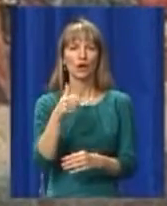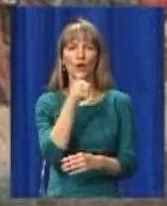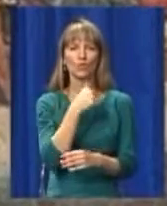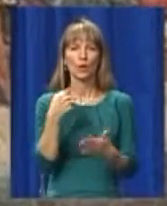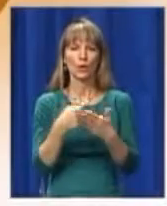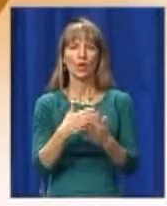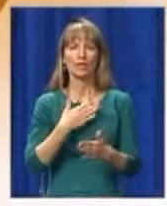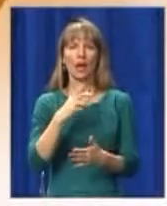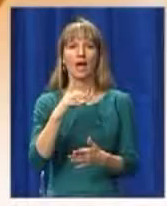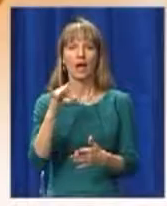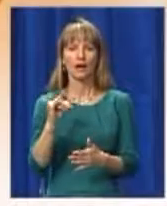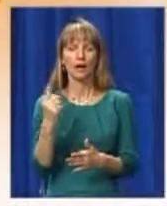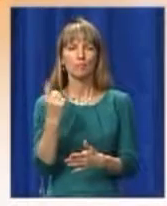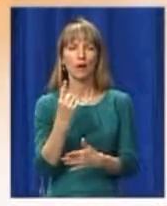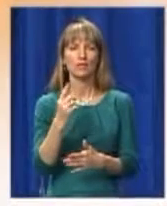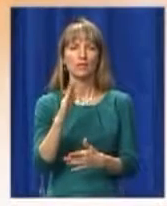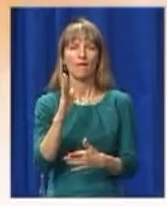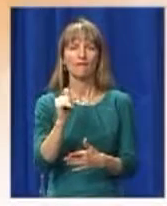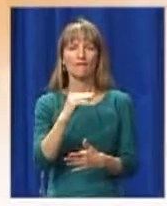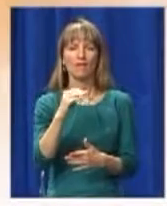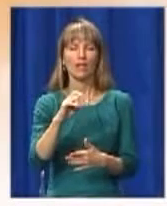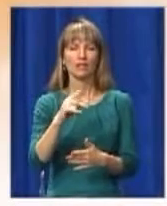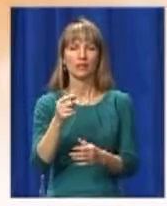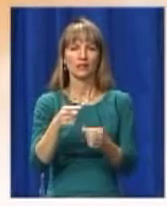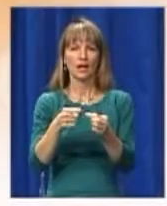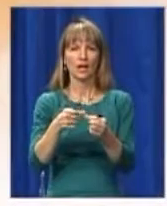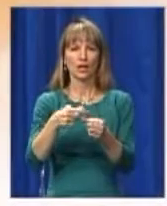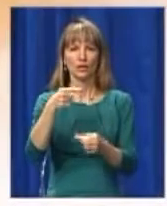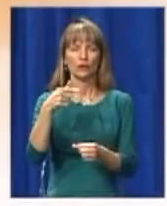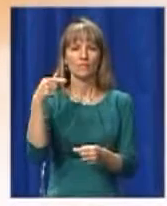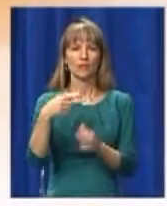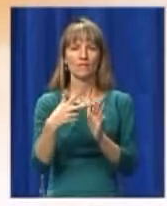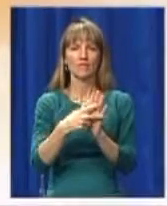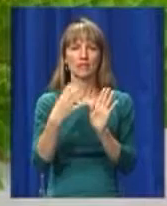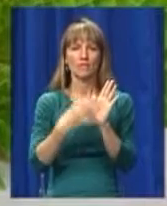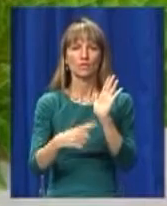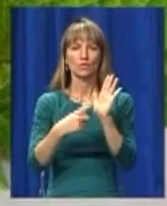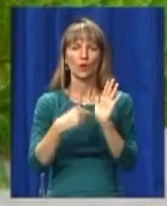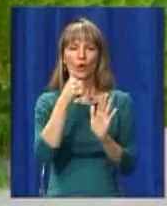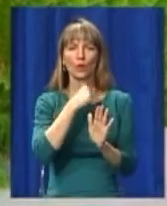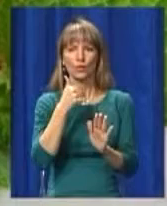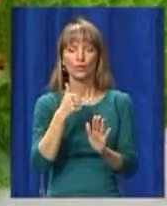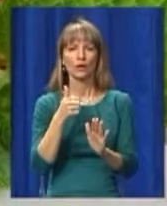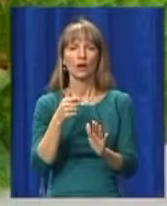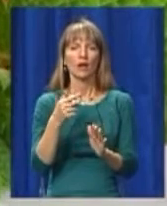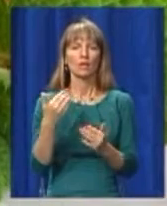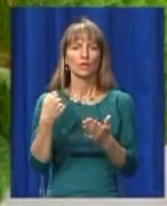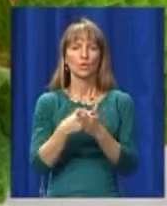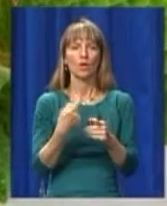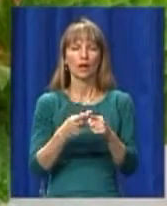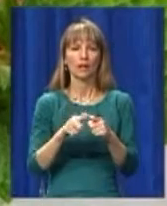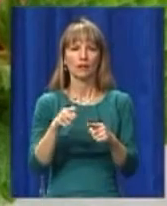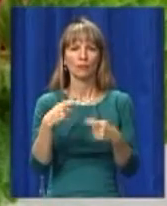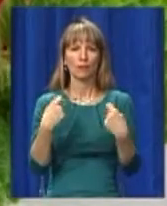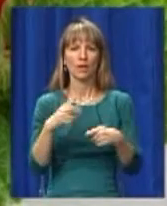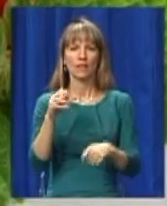до нашої ери, а перший вафельний ріжок – в 1896 році. До цього холодні ласощі продавали